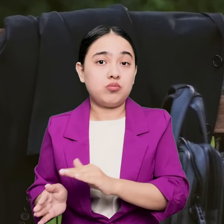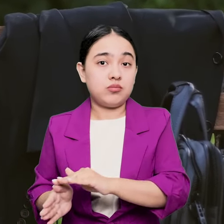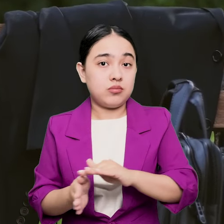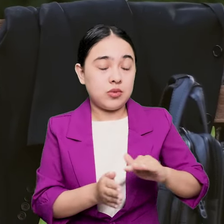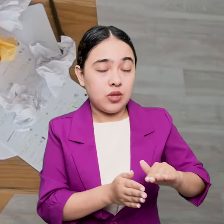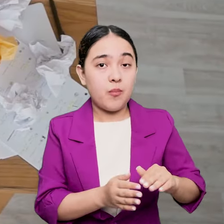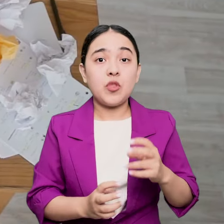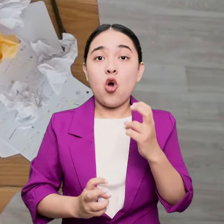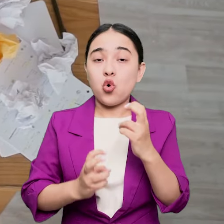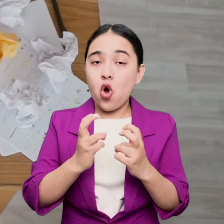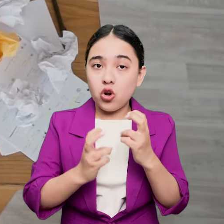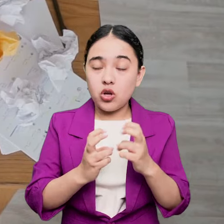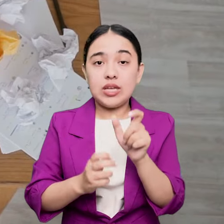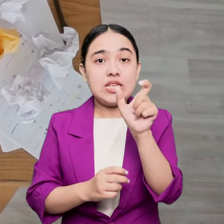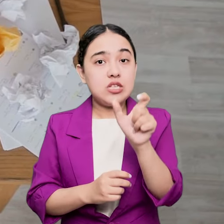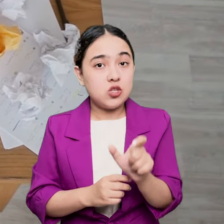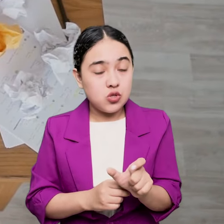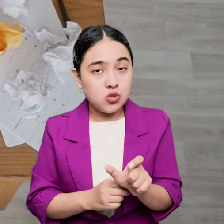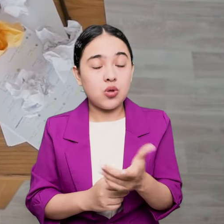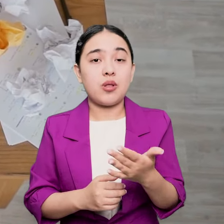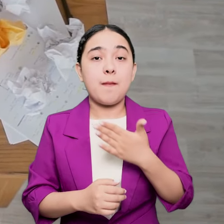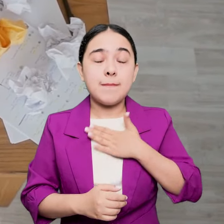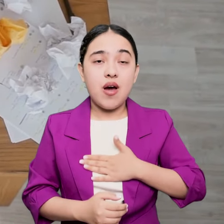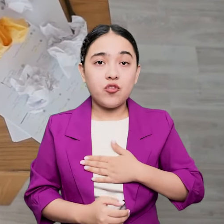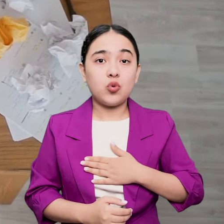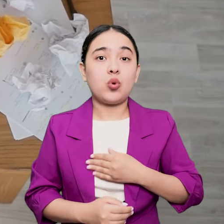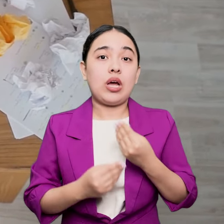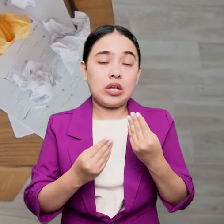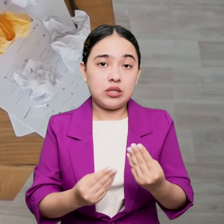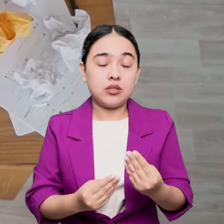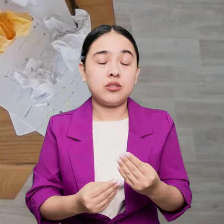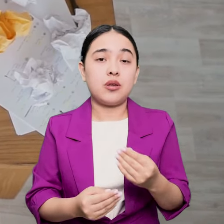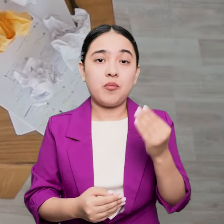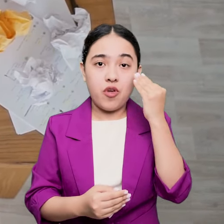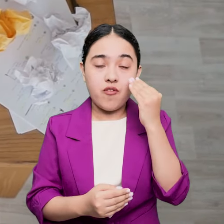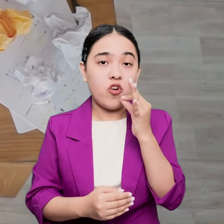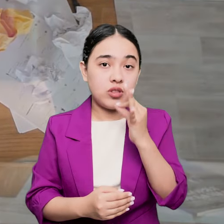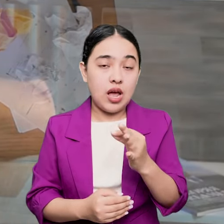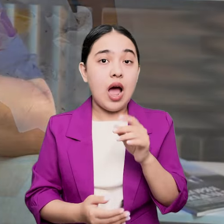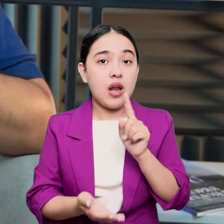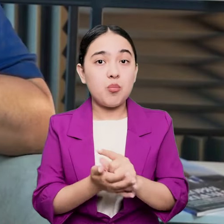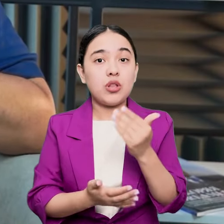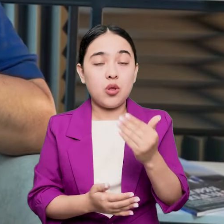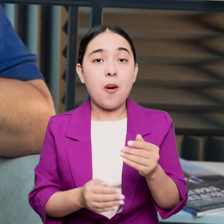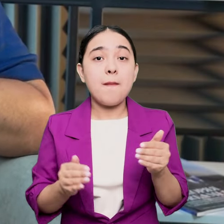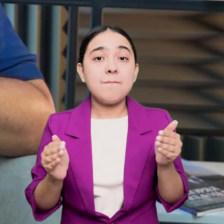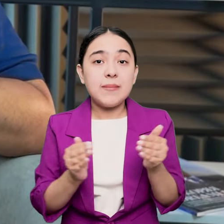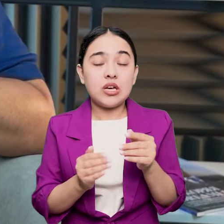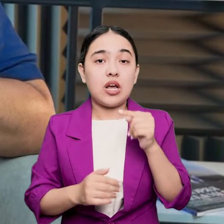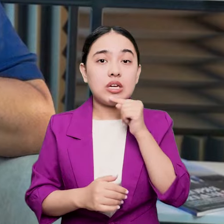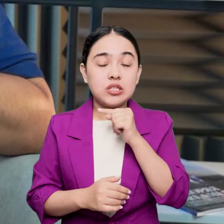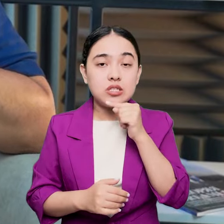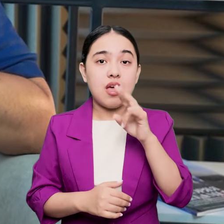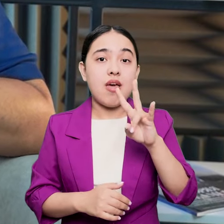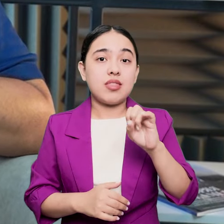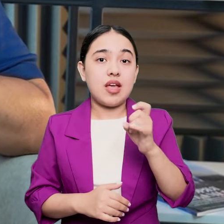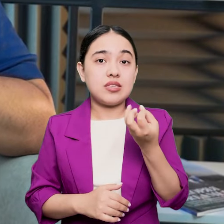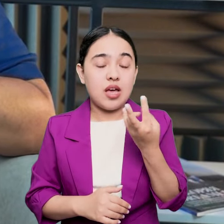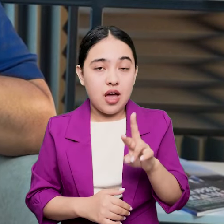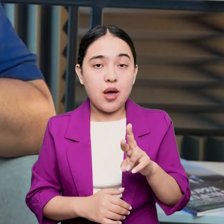ham korxonani ham insonni mamnun qilishi mumkinligi ifodalanadi. Albatta, bu mikroiqtisodiy